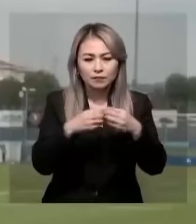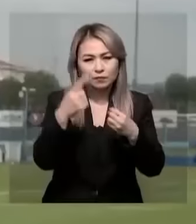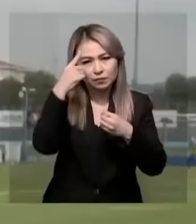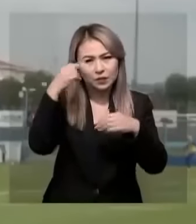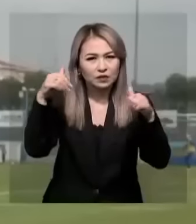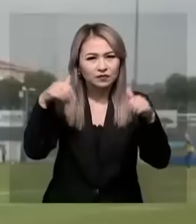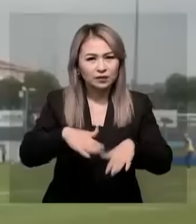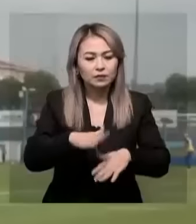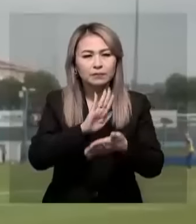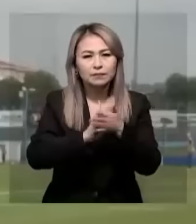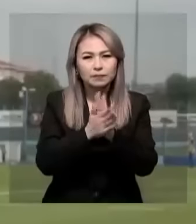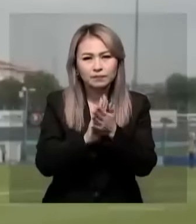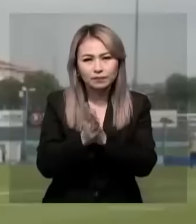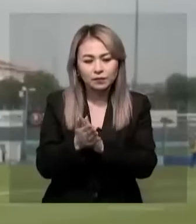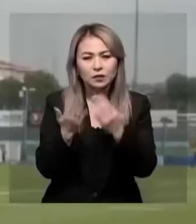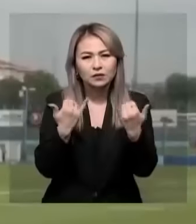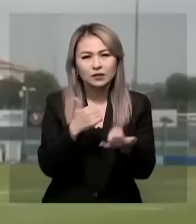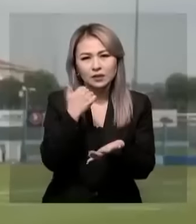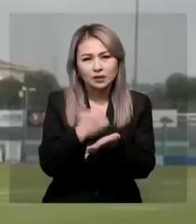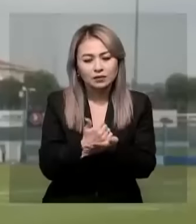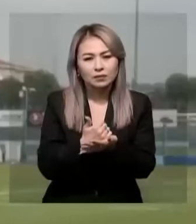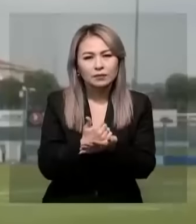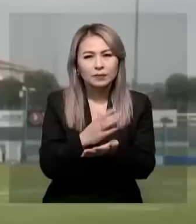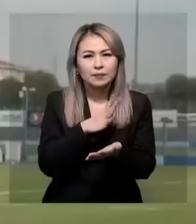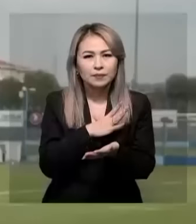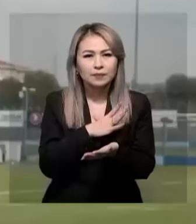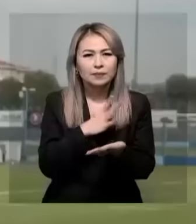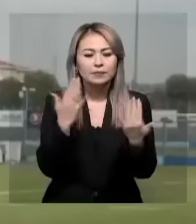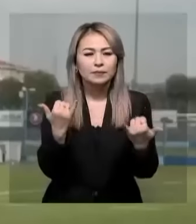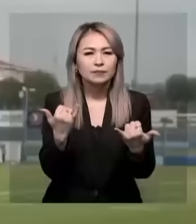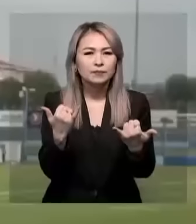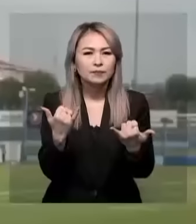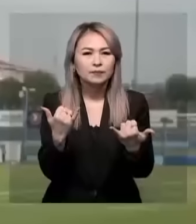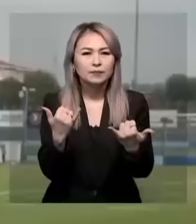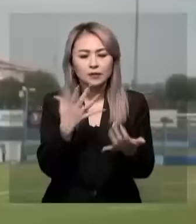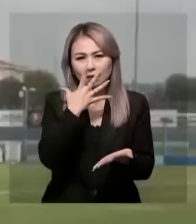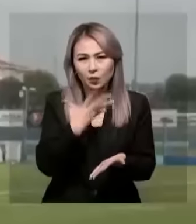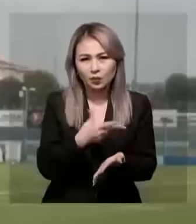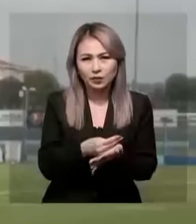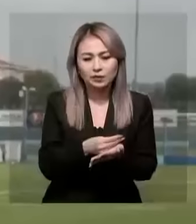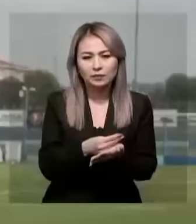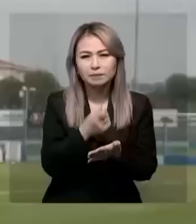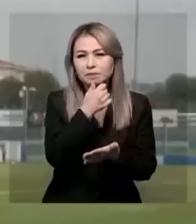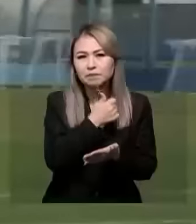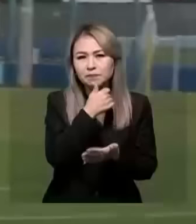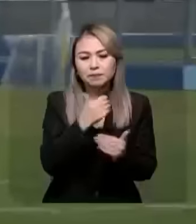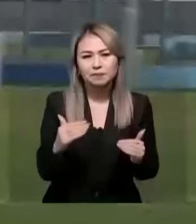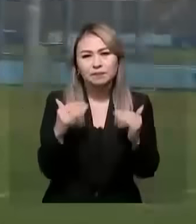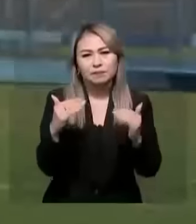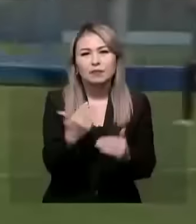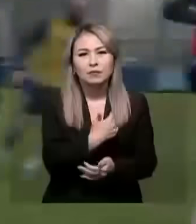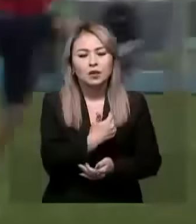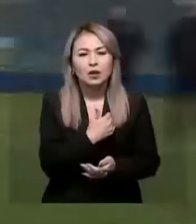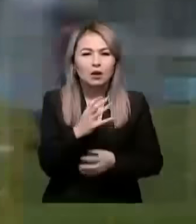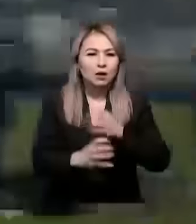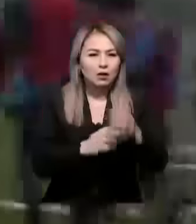болды, сұхбаттасып, отбасыммен бір шешімін келдік, мен айттым бір өз деңгейімді сынап көргім келеді. Командада